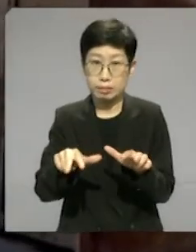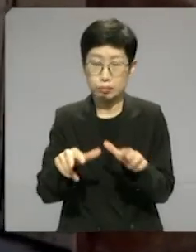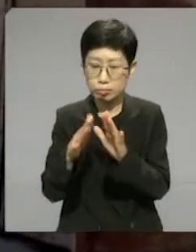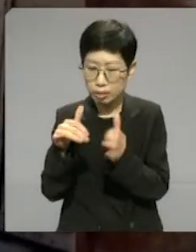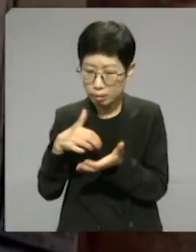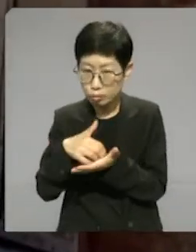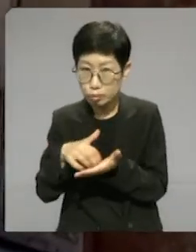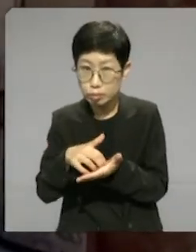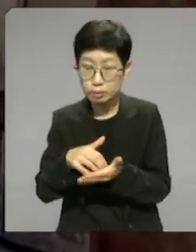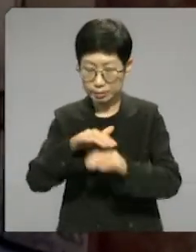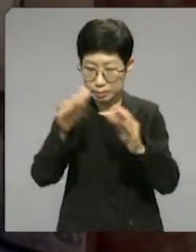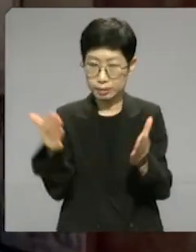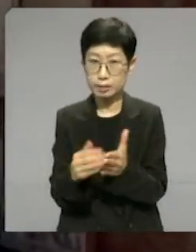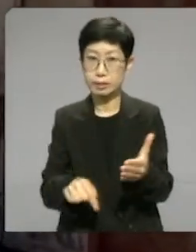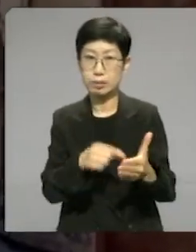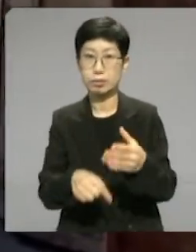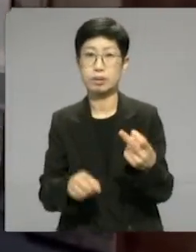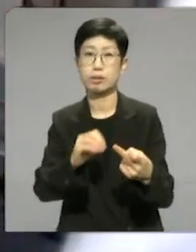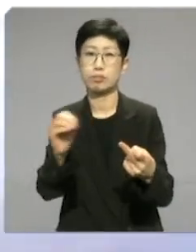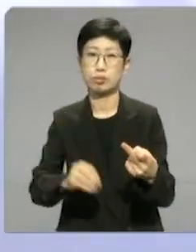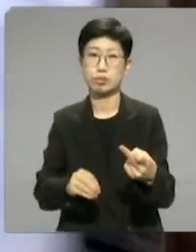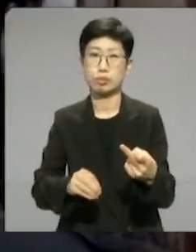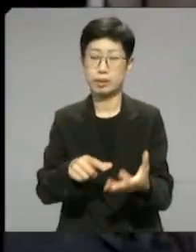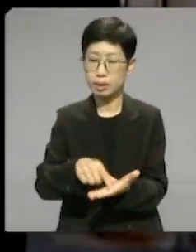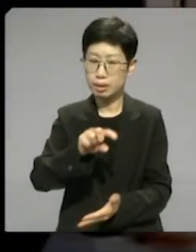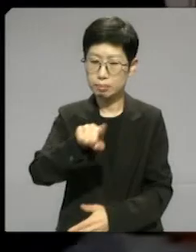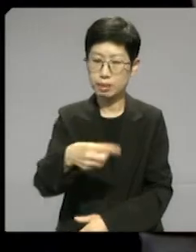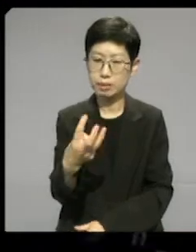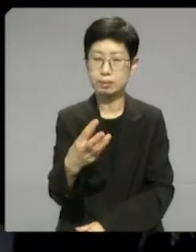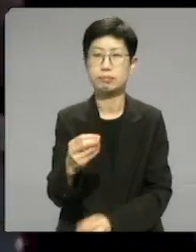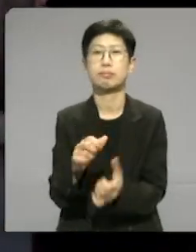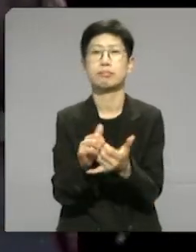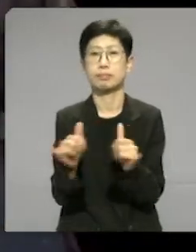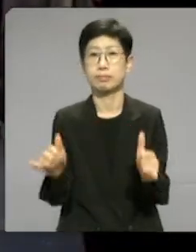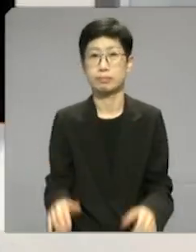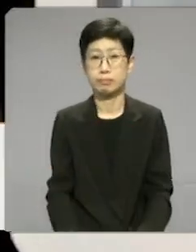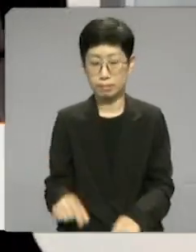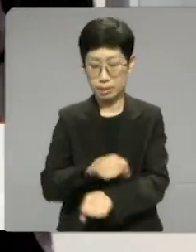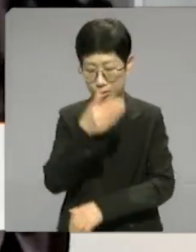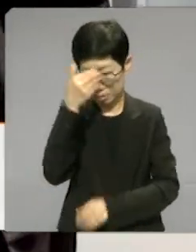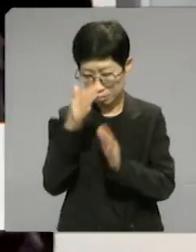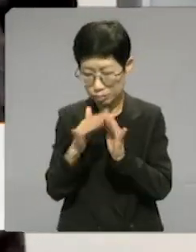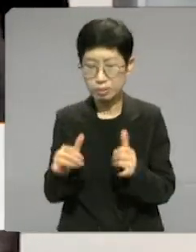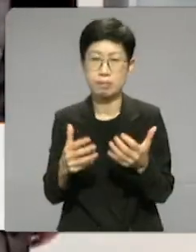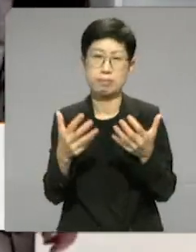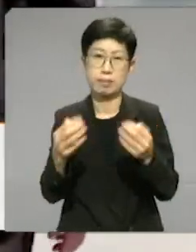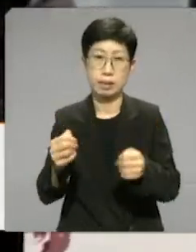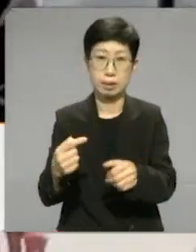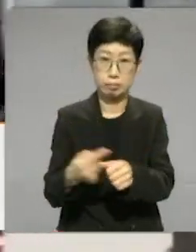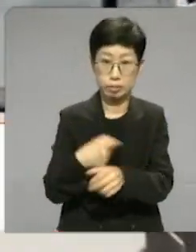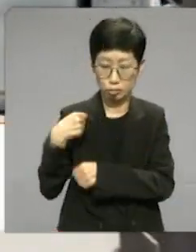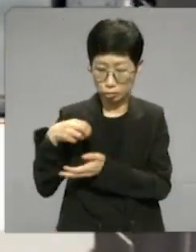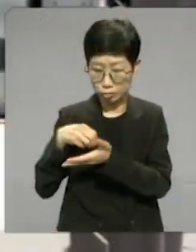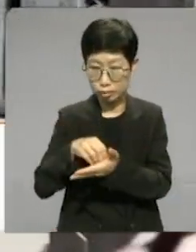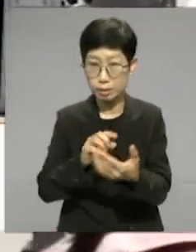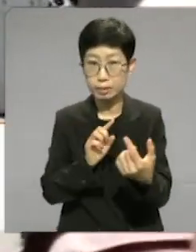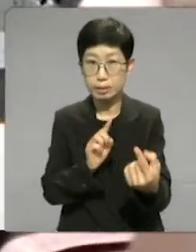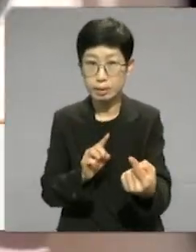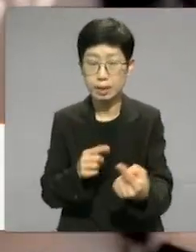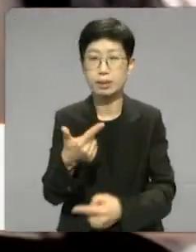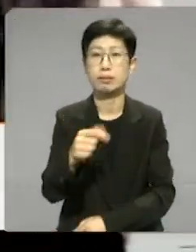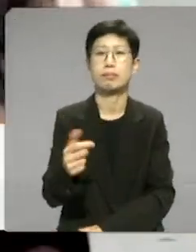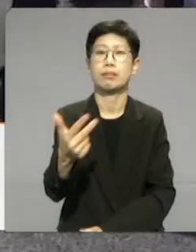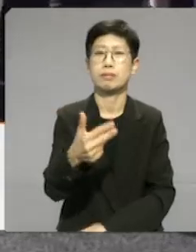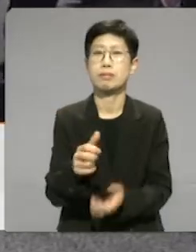전체 인구의 12%에 약 130만 명을 차지하고 있으며 특히 젊은 층이 많아 징병 대상자가 6만 7천여